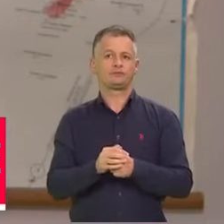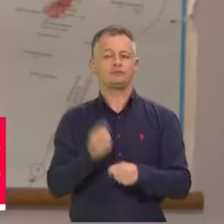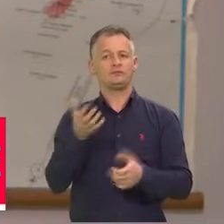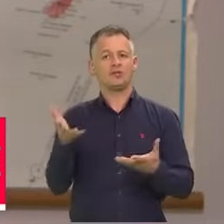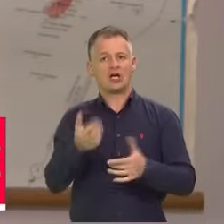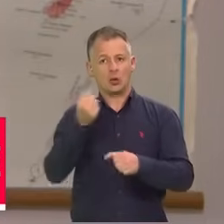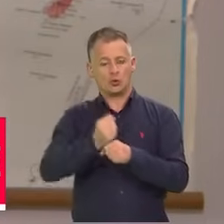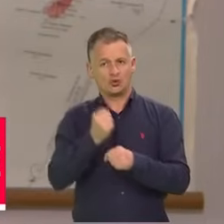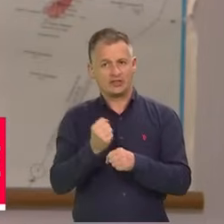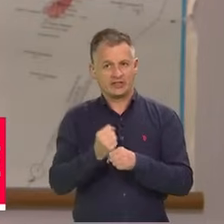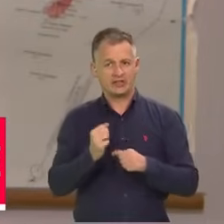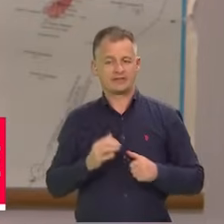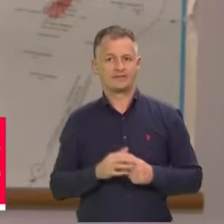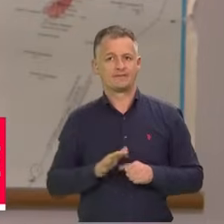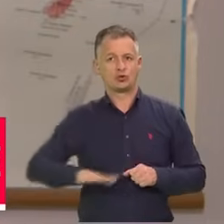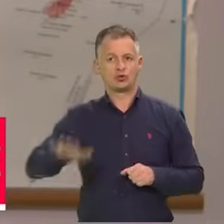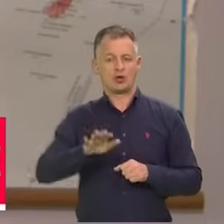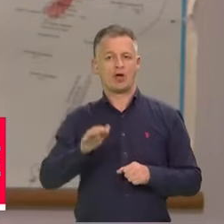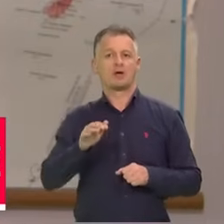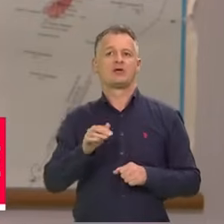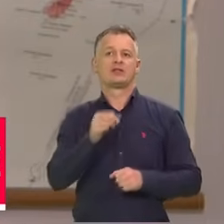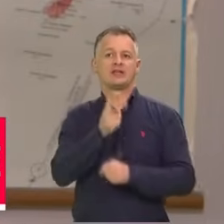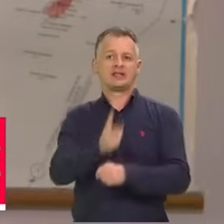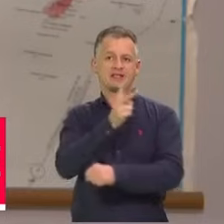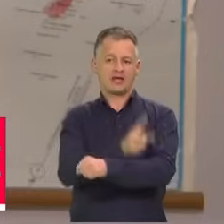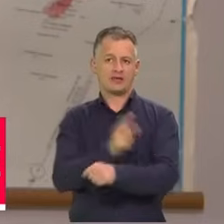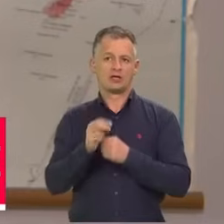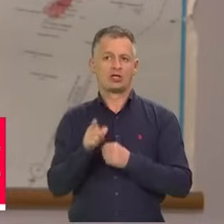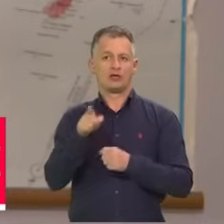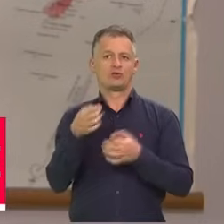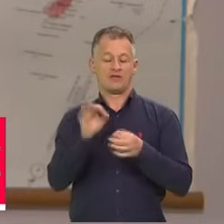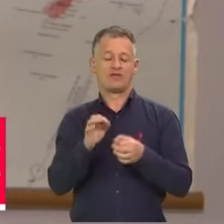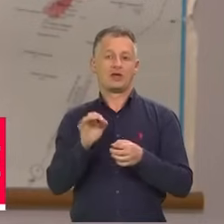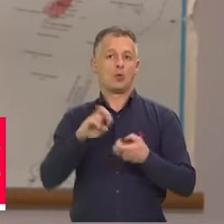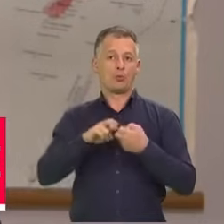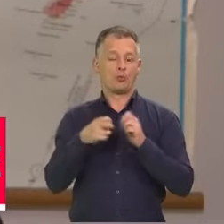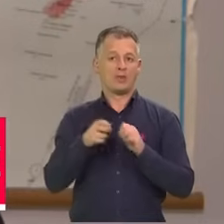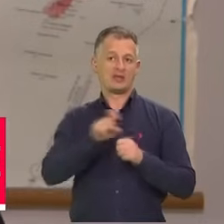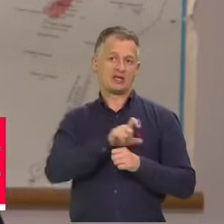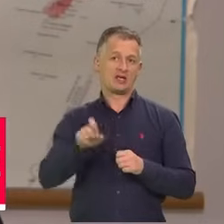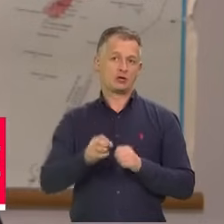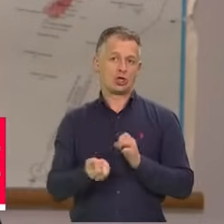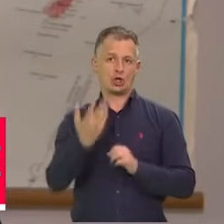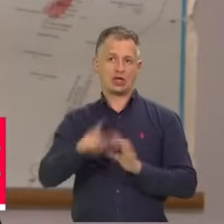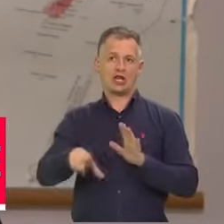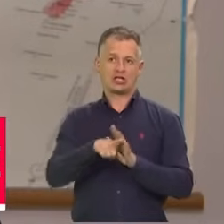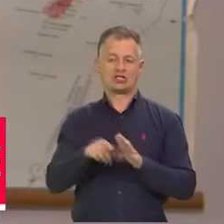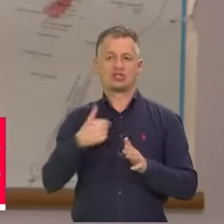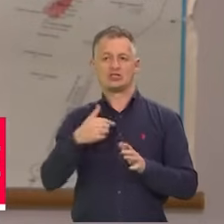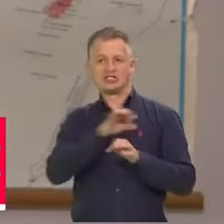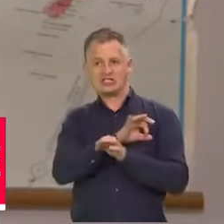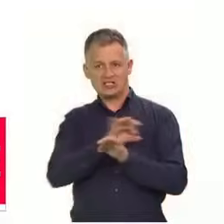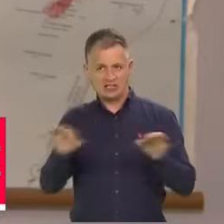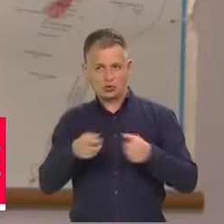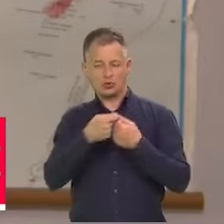efectiv în zona publică, vor fi afectați de această lege și sunt convins că toată lumea stă cu